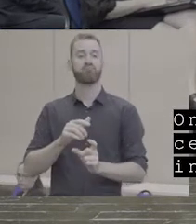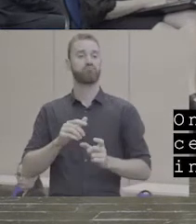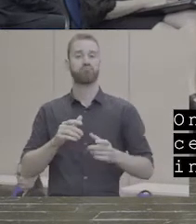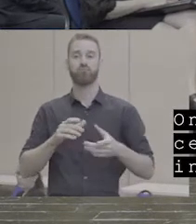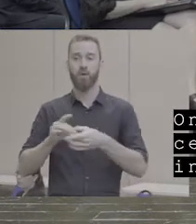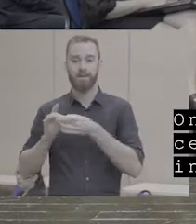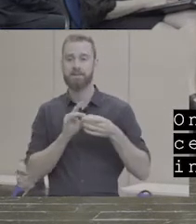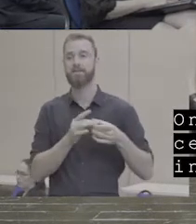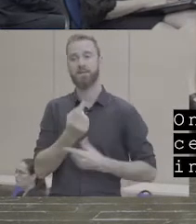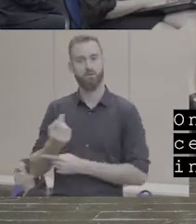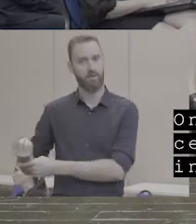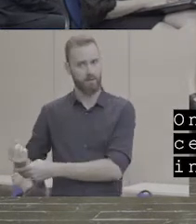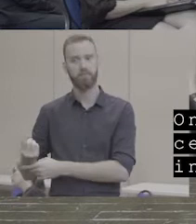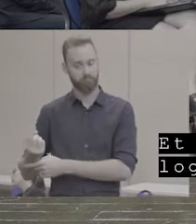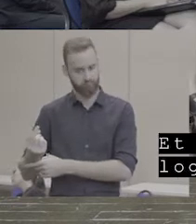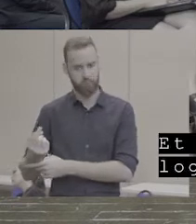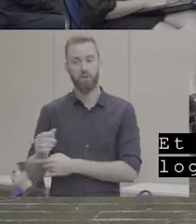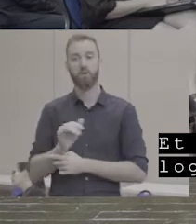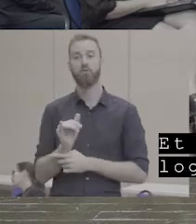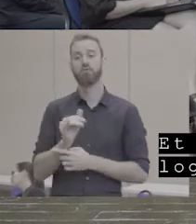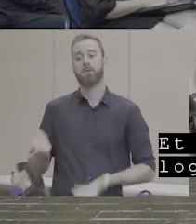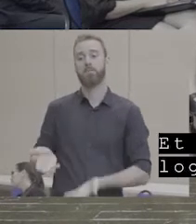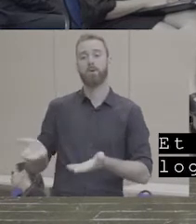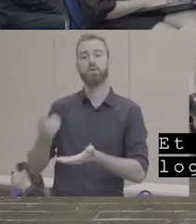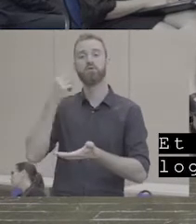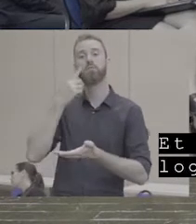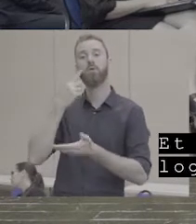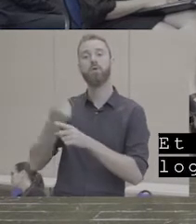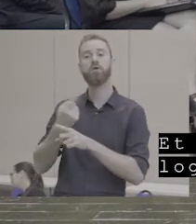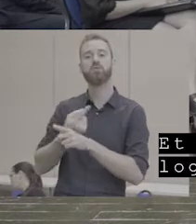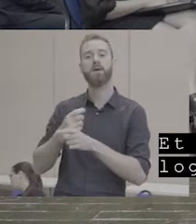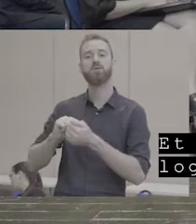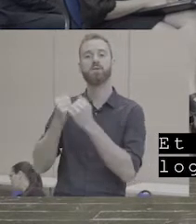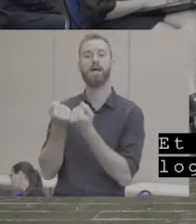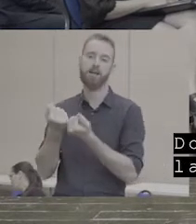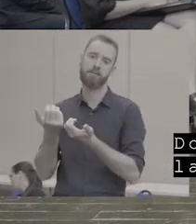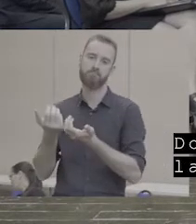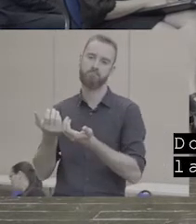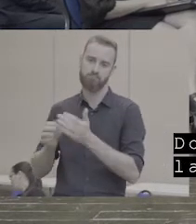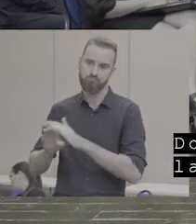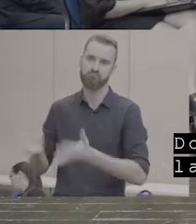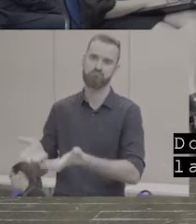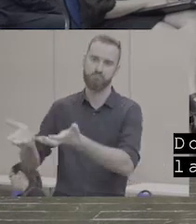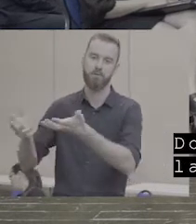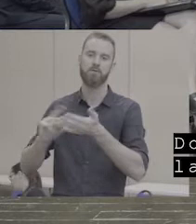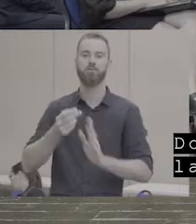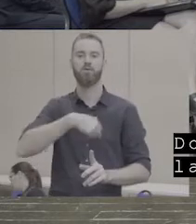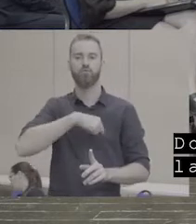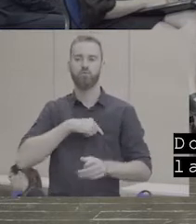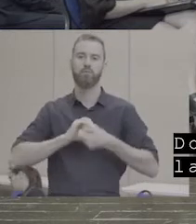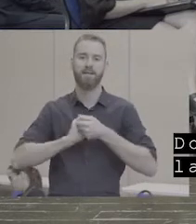collectif ou individuel, puis aussi la promotion du logement social. Donc, on est très